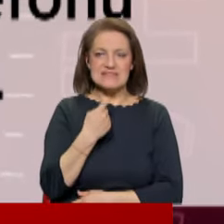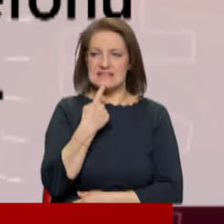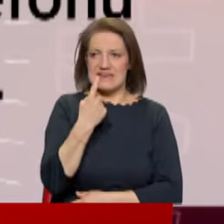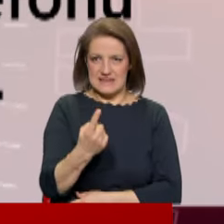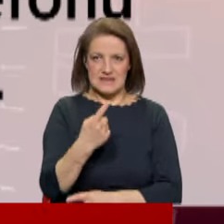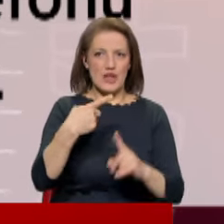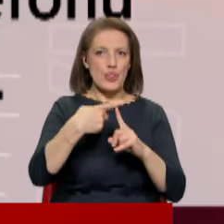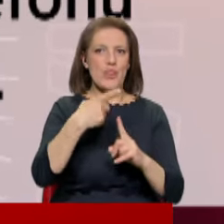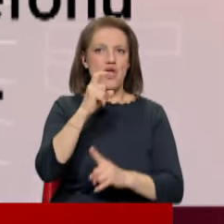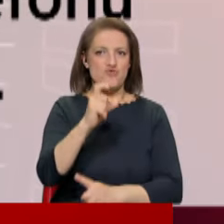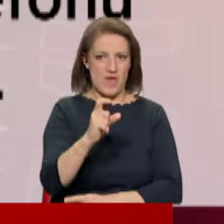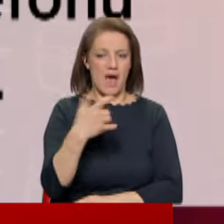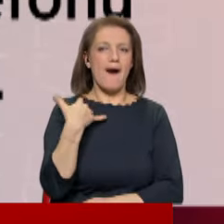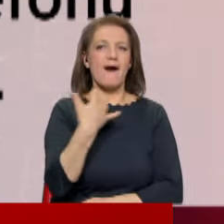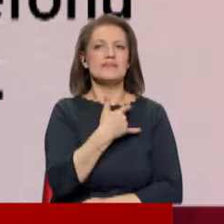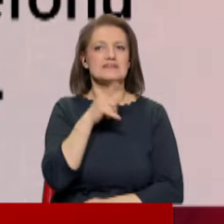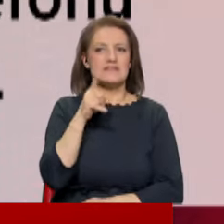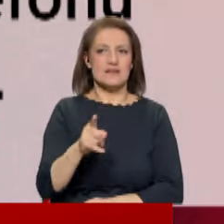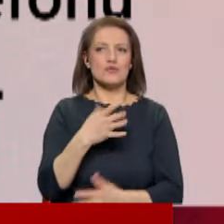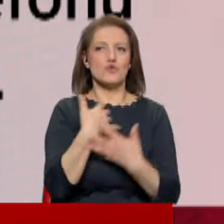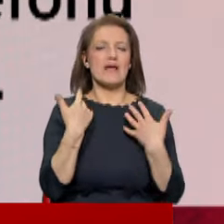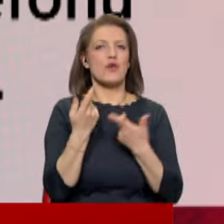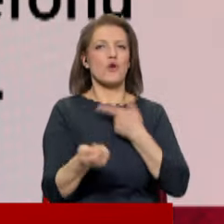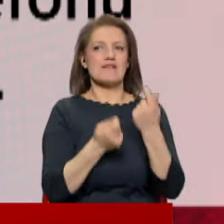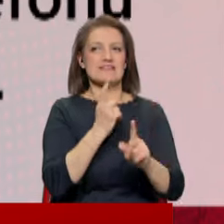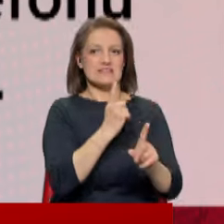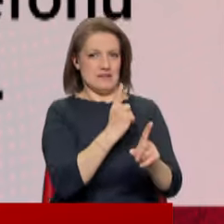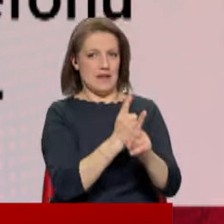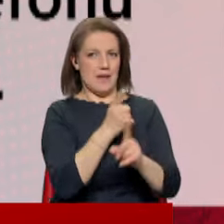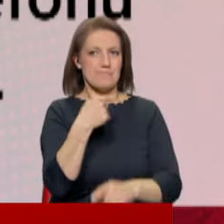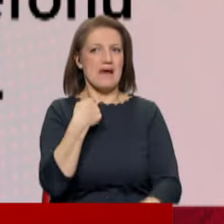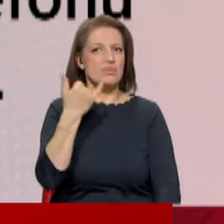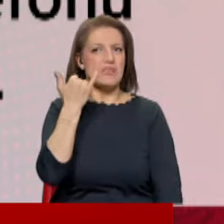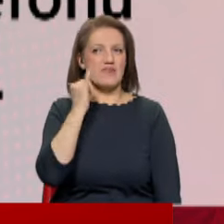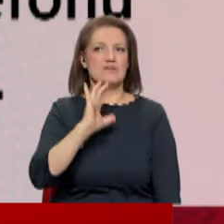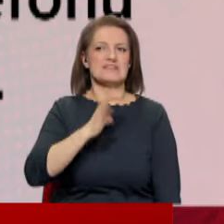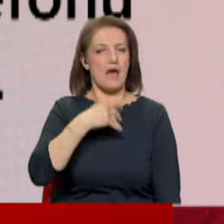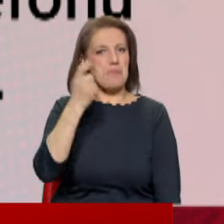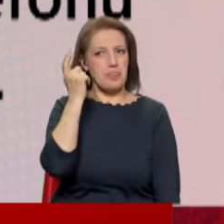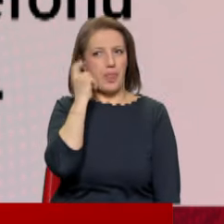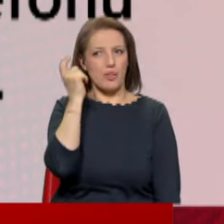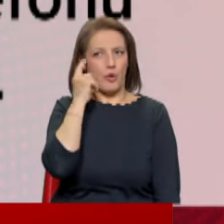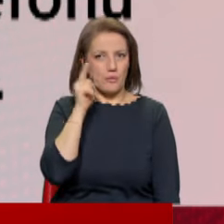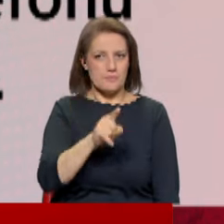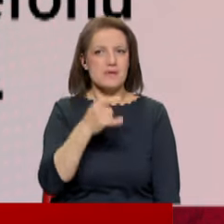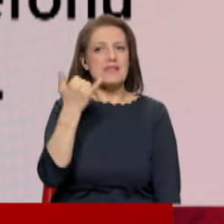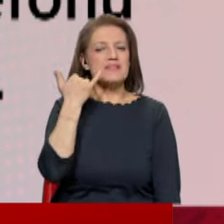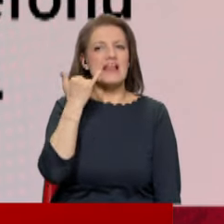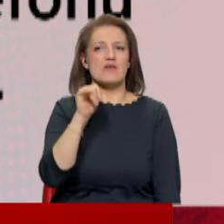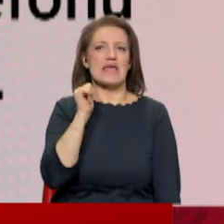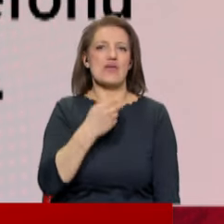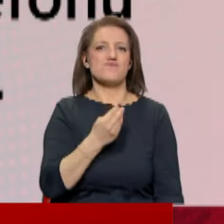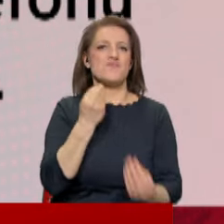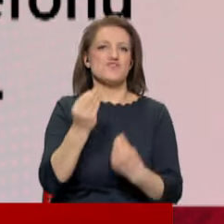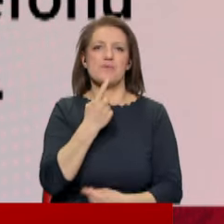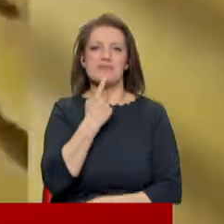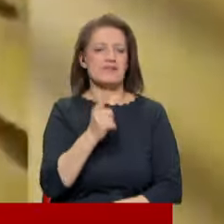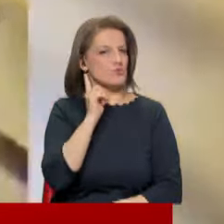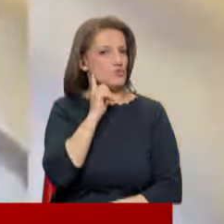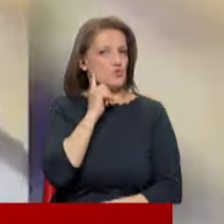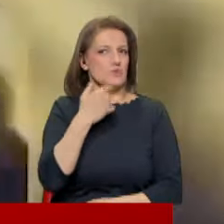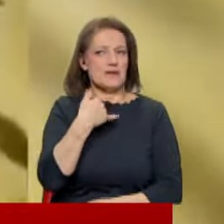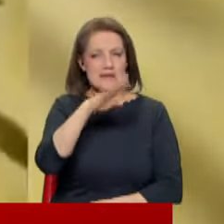verir misiniz dediğini, TC'nin annesinin de güvenlik görevlisine ben telefonun sahibini tanıyorum, telefonu geri vereceğim dediğini